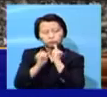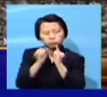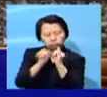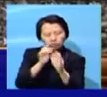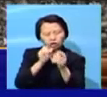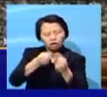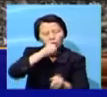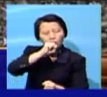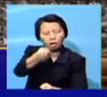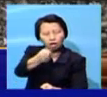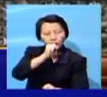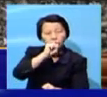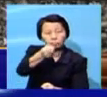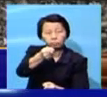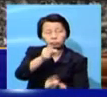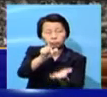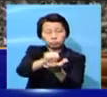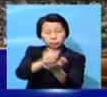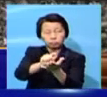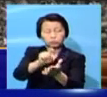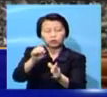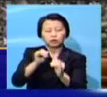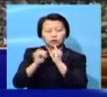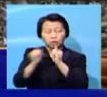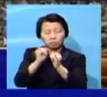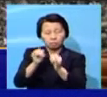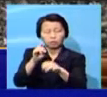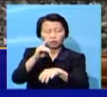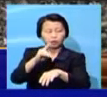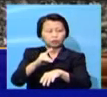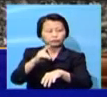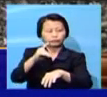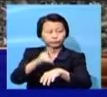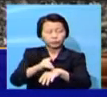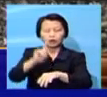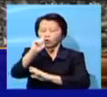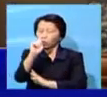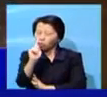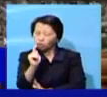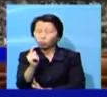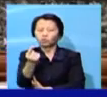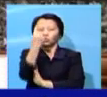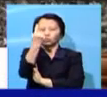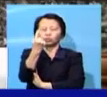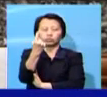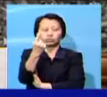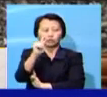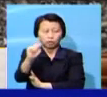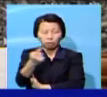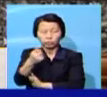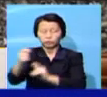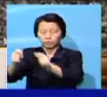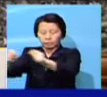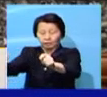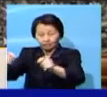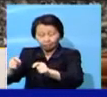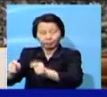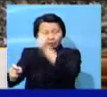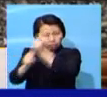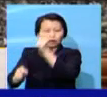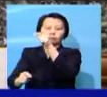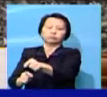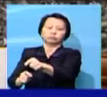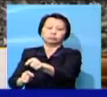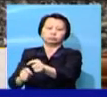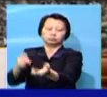mesyuarat Majlis dewan rakyat atau sidang Akhbar oleh ahli-ahli parlimen hanya yang hanya di tempat yang telah disediakan